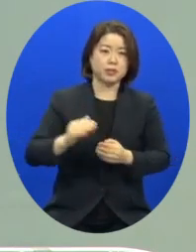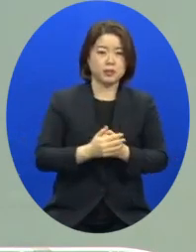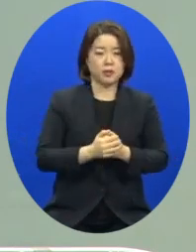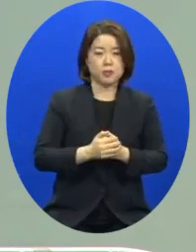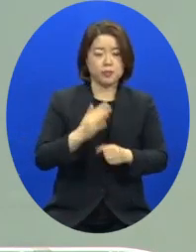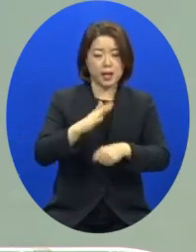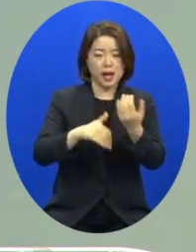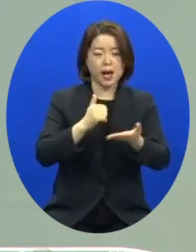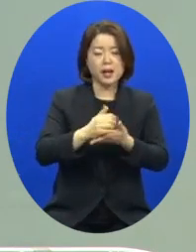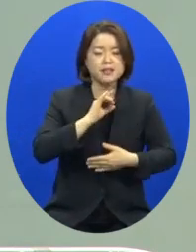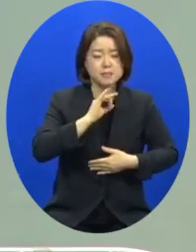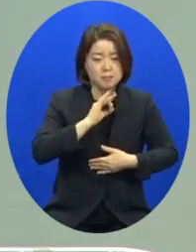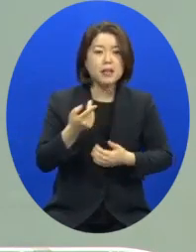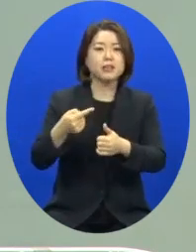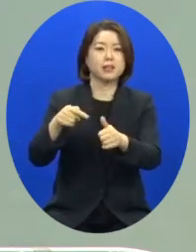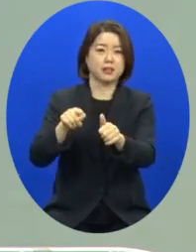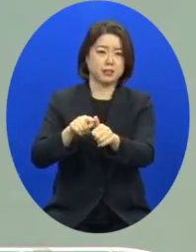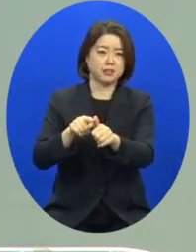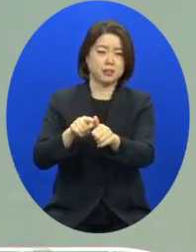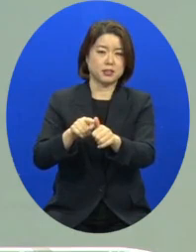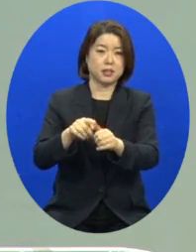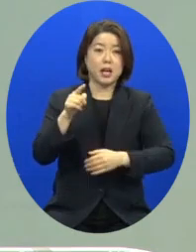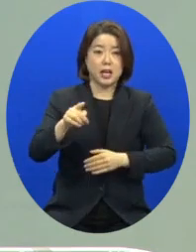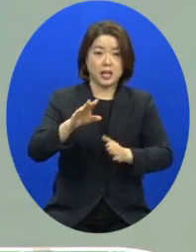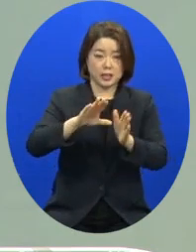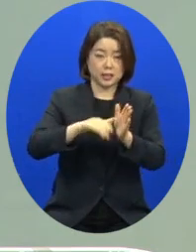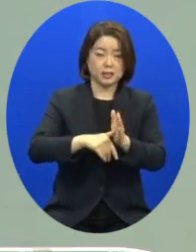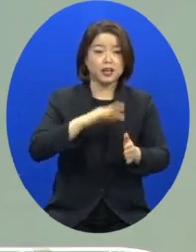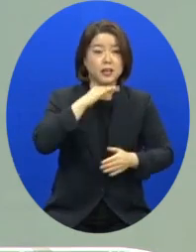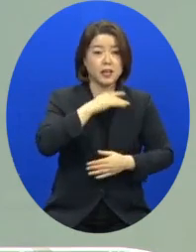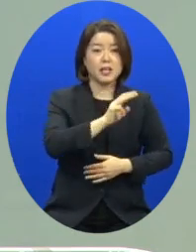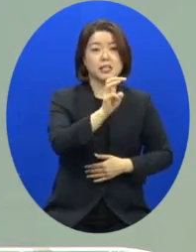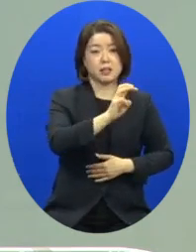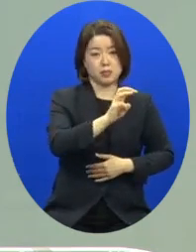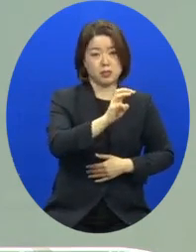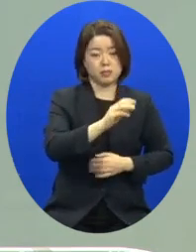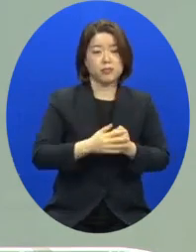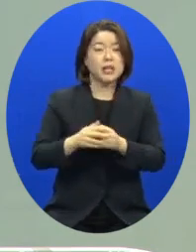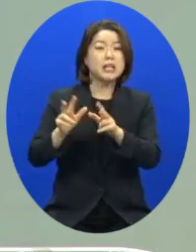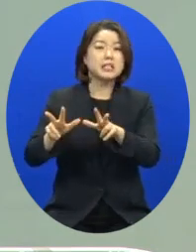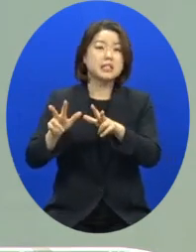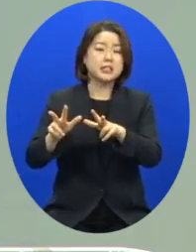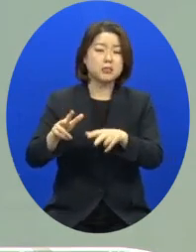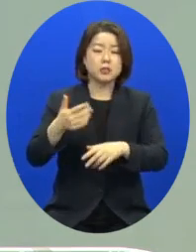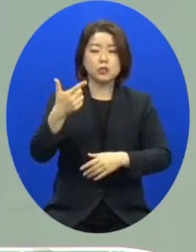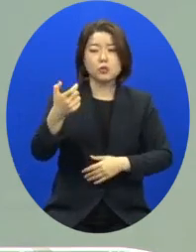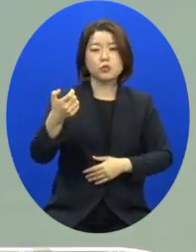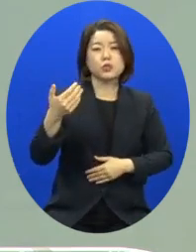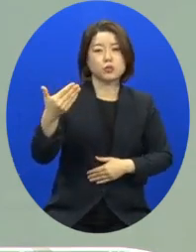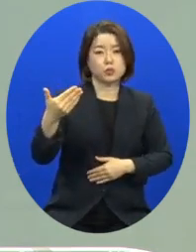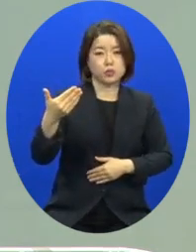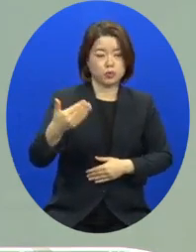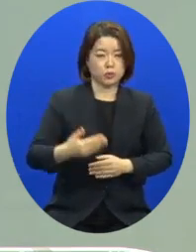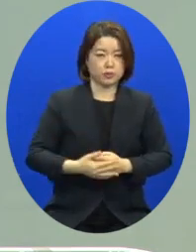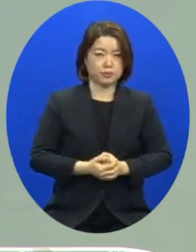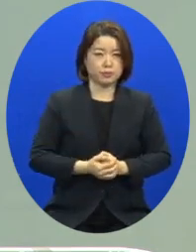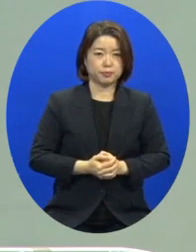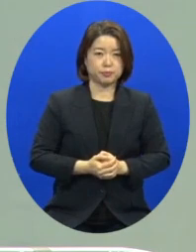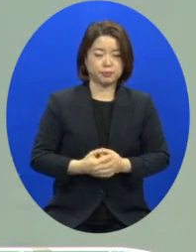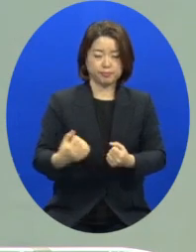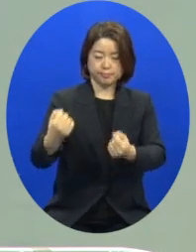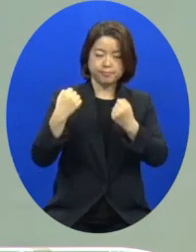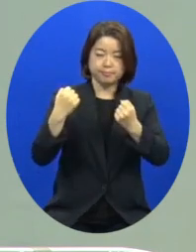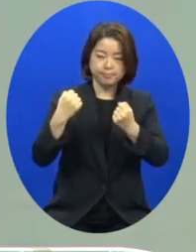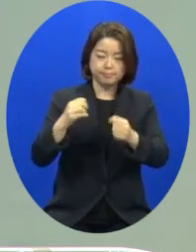하나님만 의지했습니다. 그때가 30세, 지금은 69세입니다.